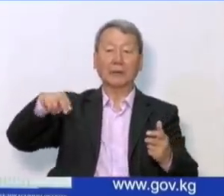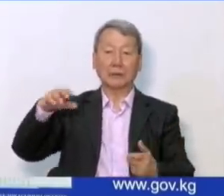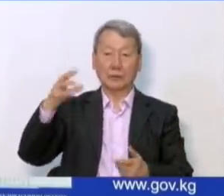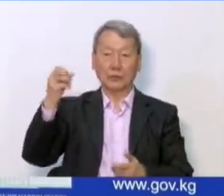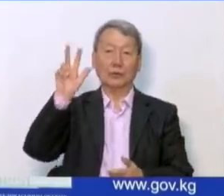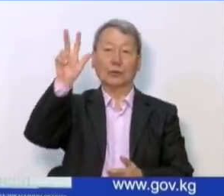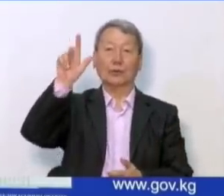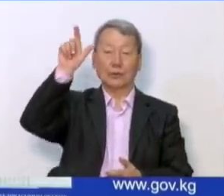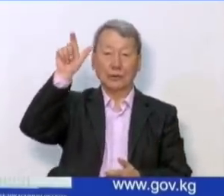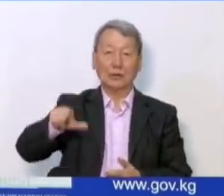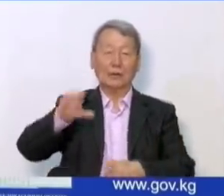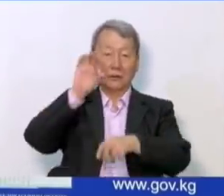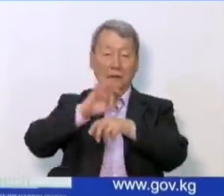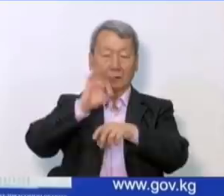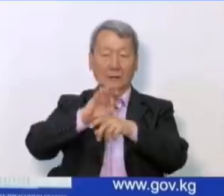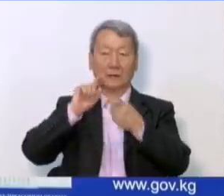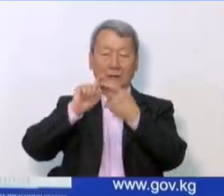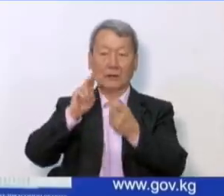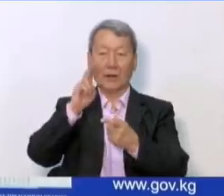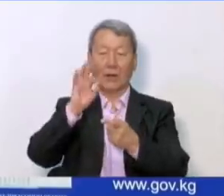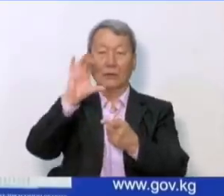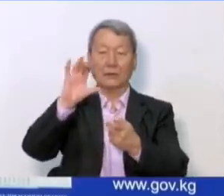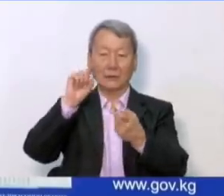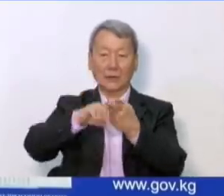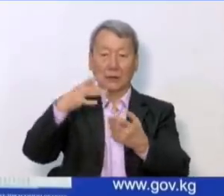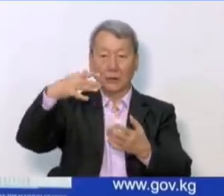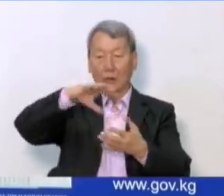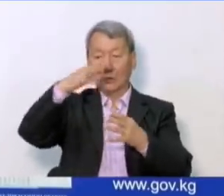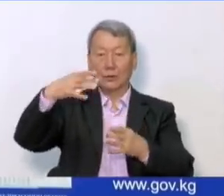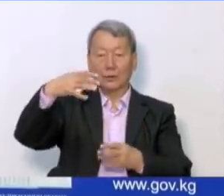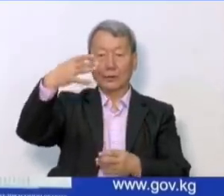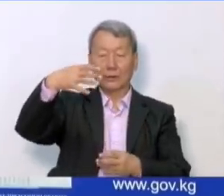3 ұшыр табылып, мына бүгінгі күні 41